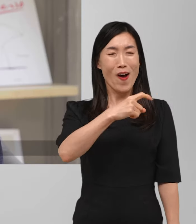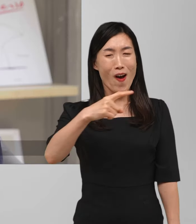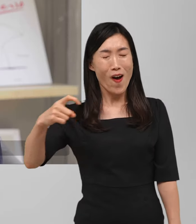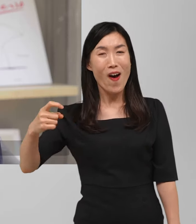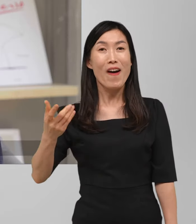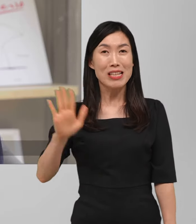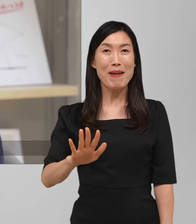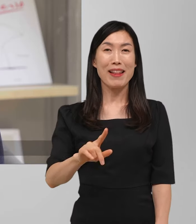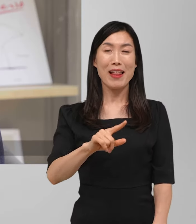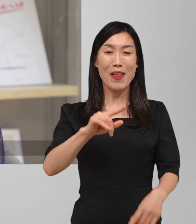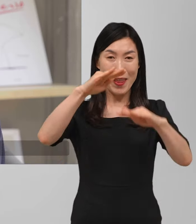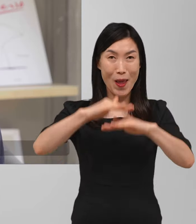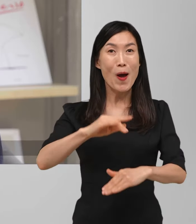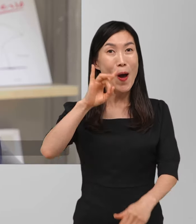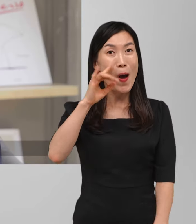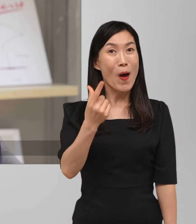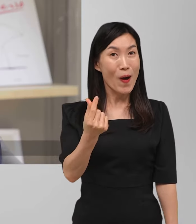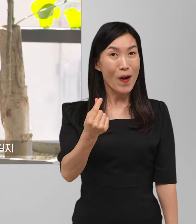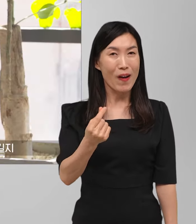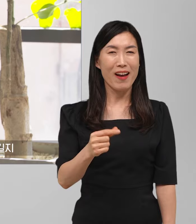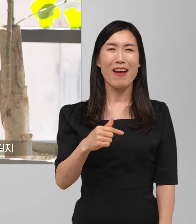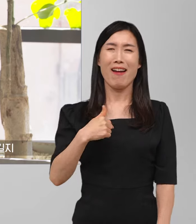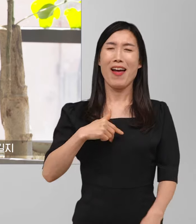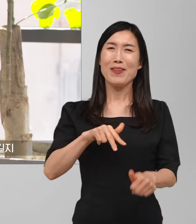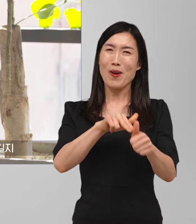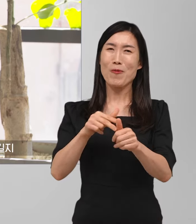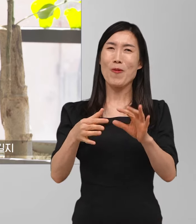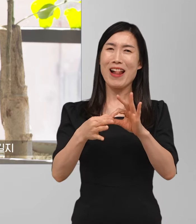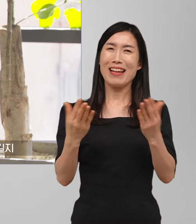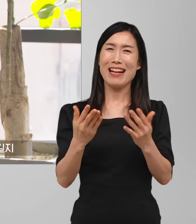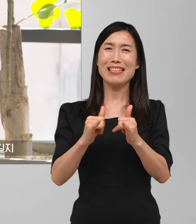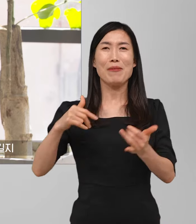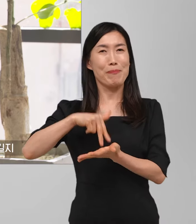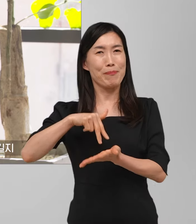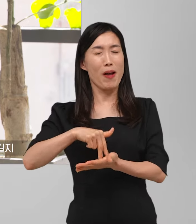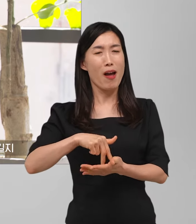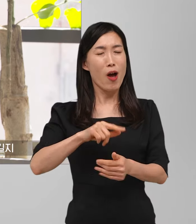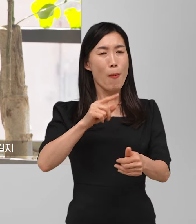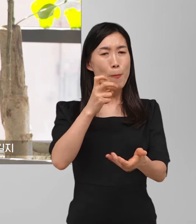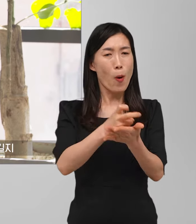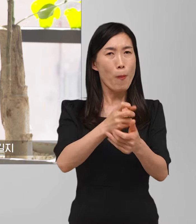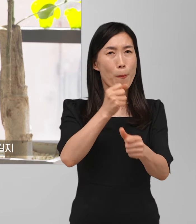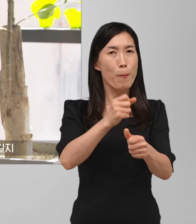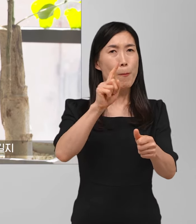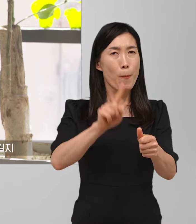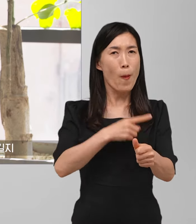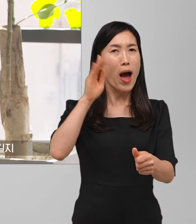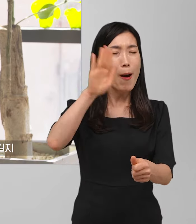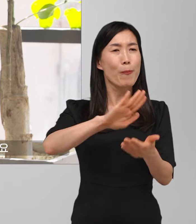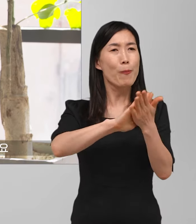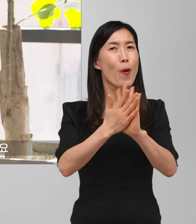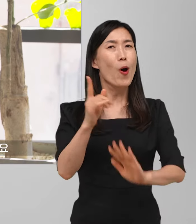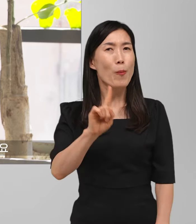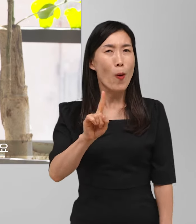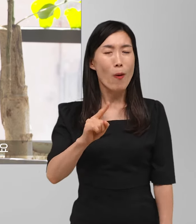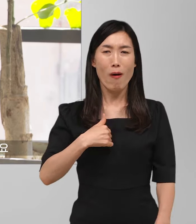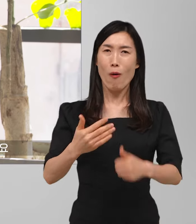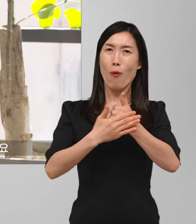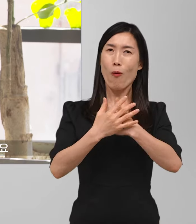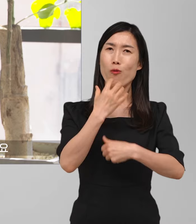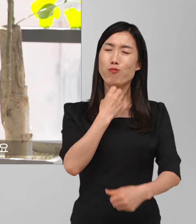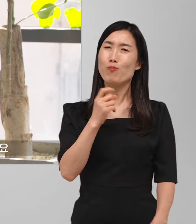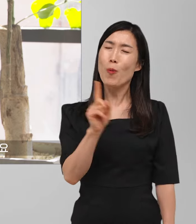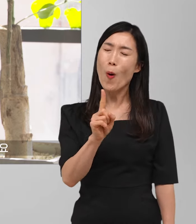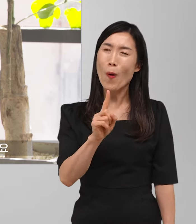이름도 어려운 법인 만큼 궁금한 게 많으시죠? 데이터 업계에 있는 저도 이 법을 통해 어떤 변화가 생길지 또 어떤 도움을 받을